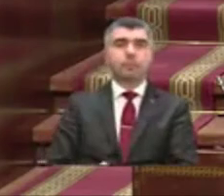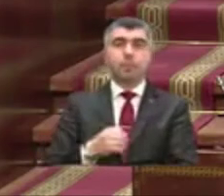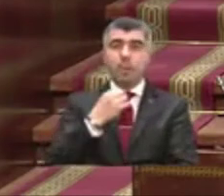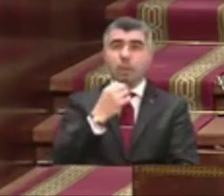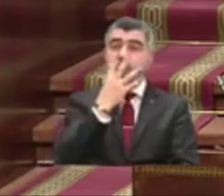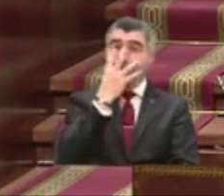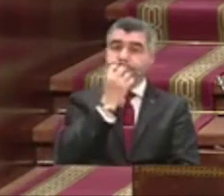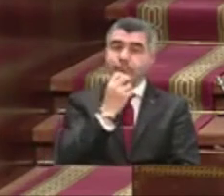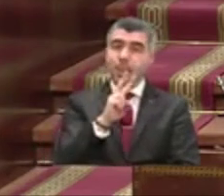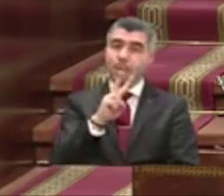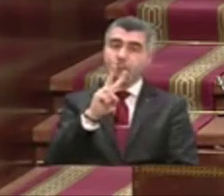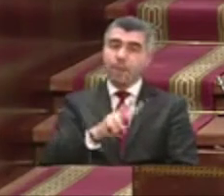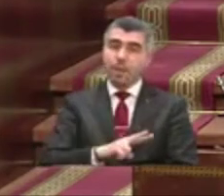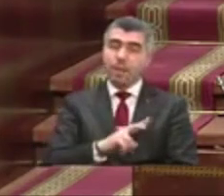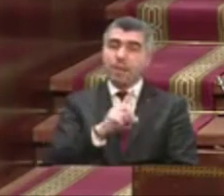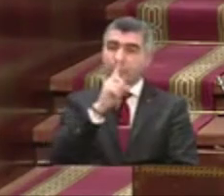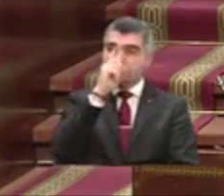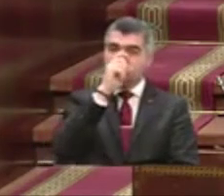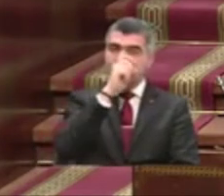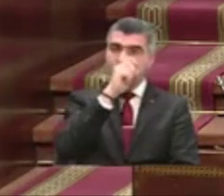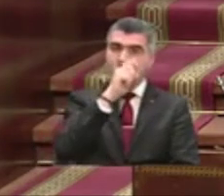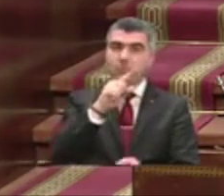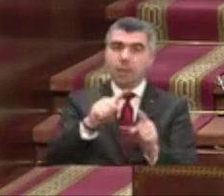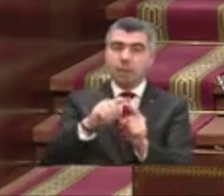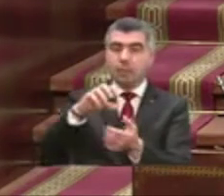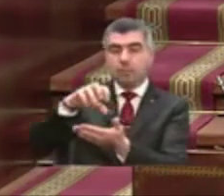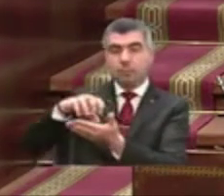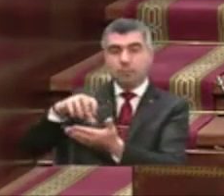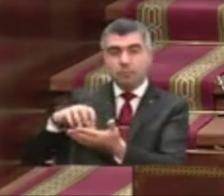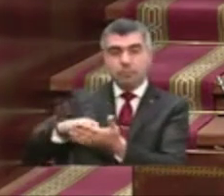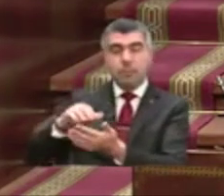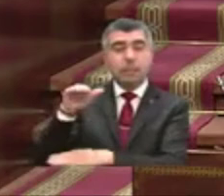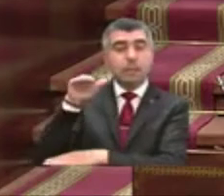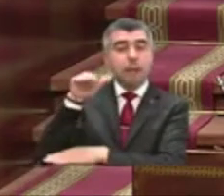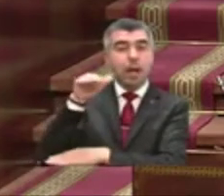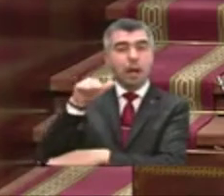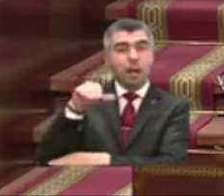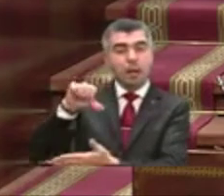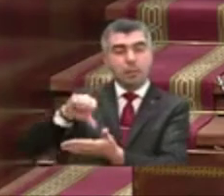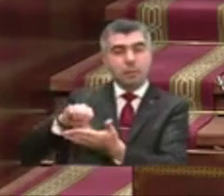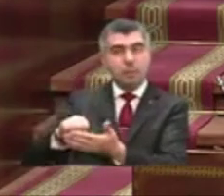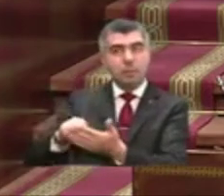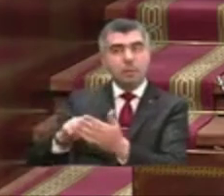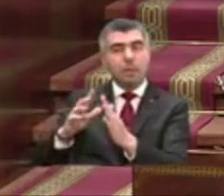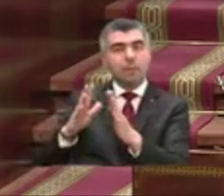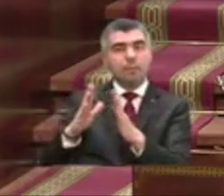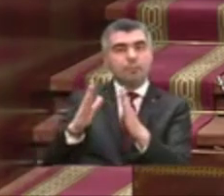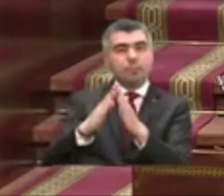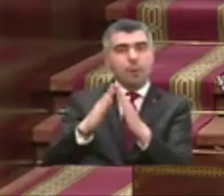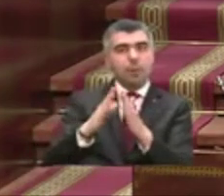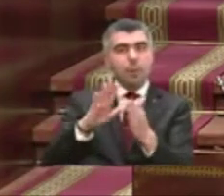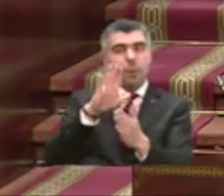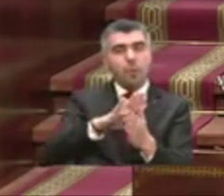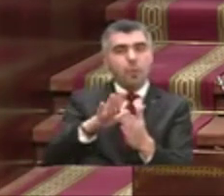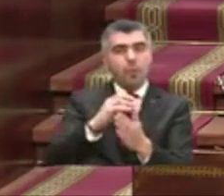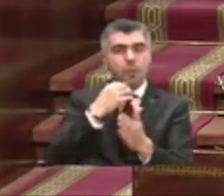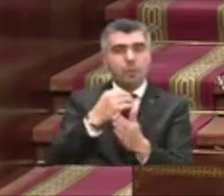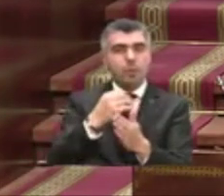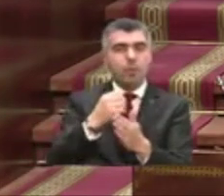مقلقة وخصص كبير، خصوصا في المناطق الصحراوية والمناطق التي تعاني من الجفاف كالمناطق